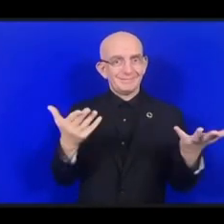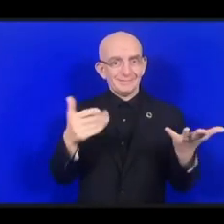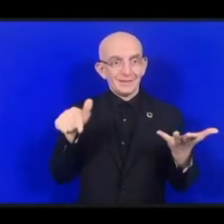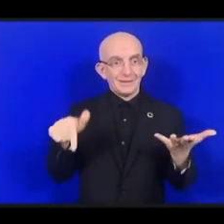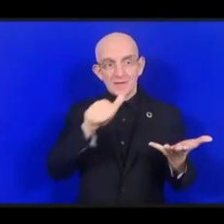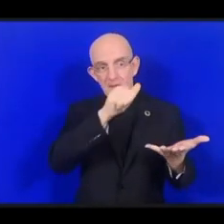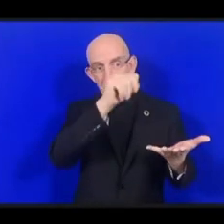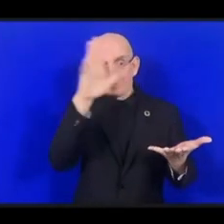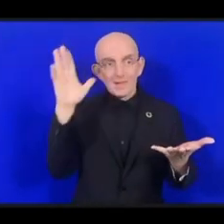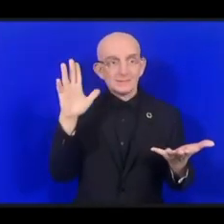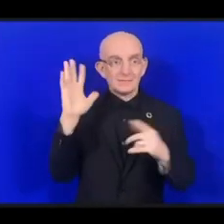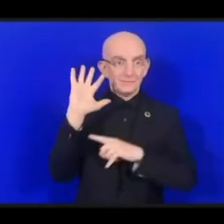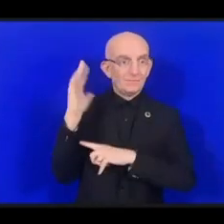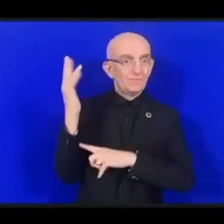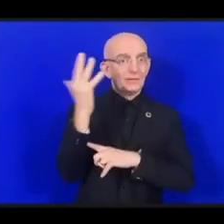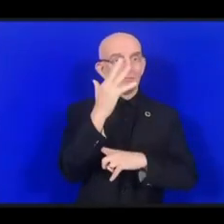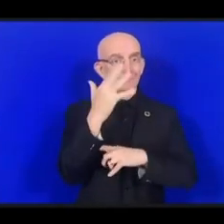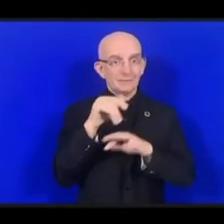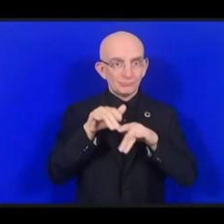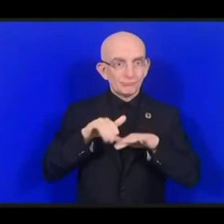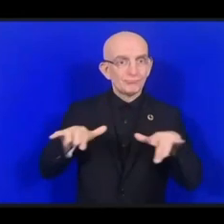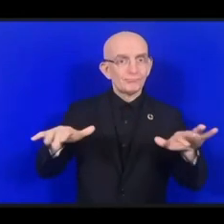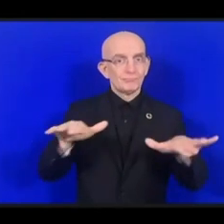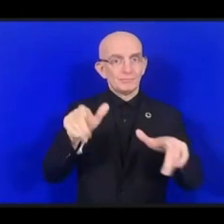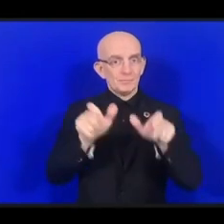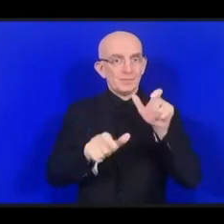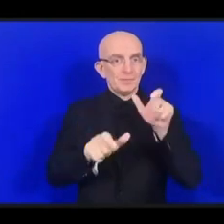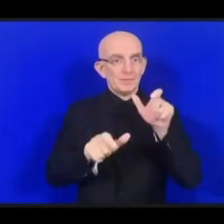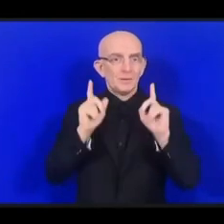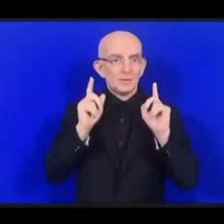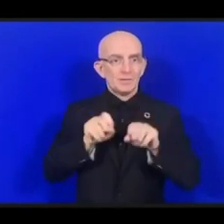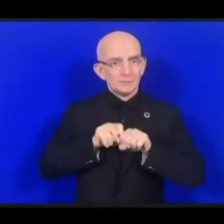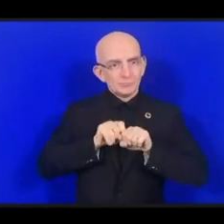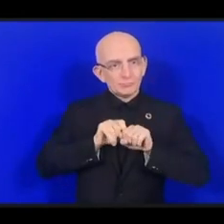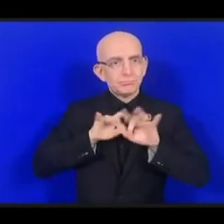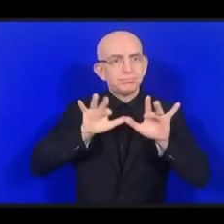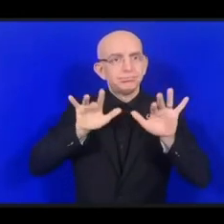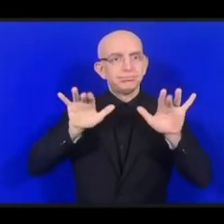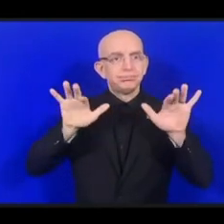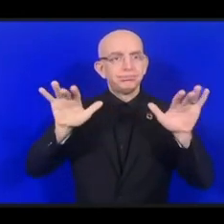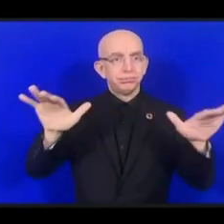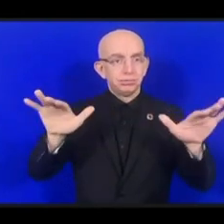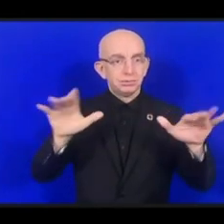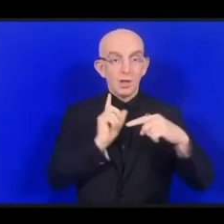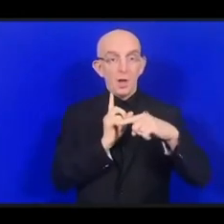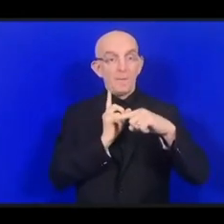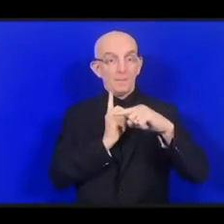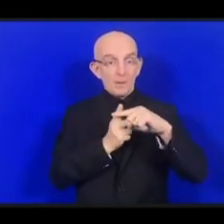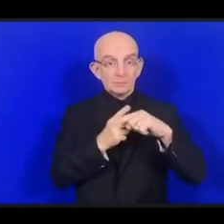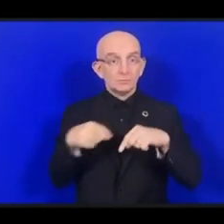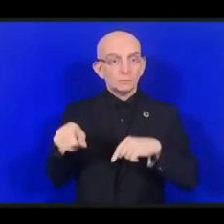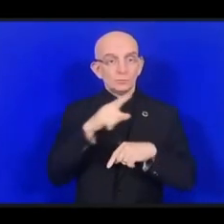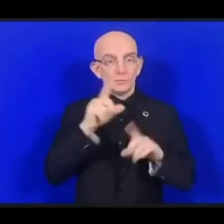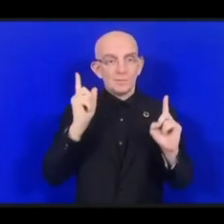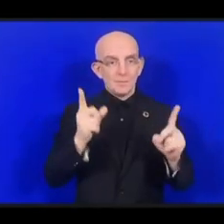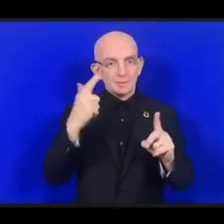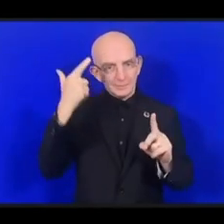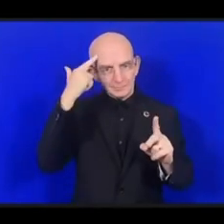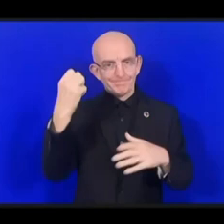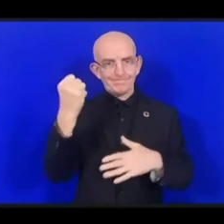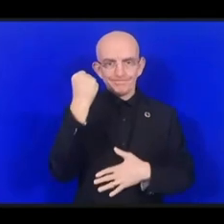الجميع اضافه الى ذلك لا يسعنا ان ننسى بان ان هناك من لا